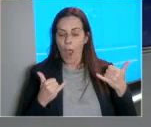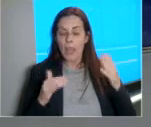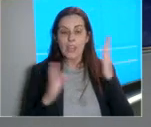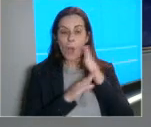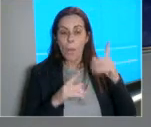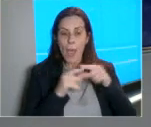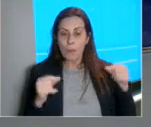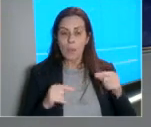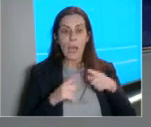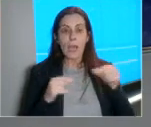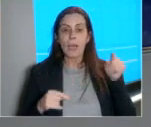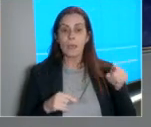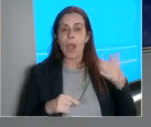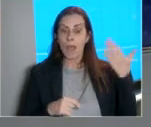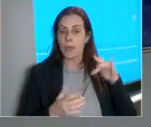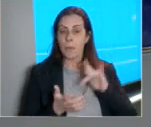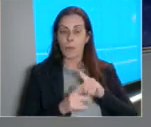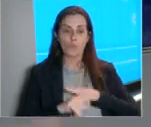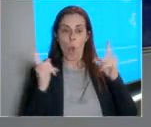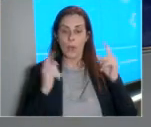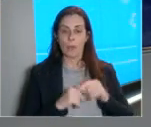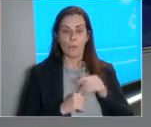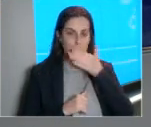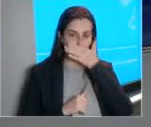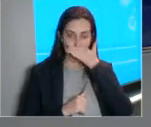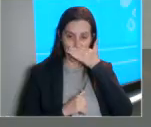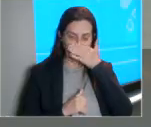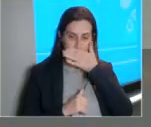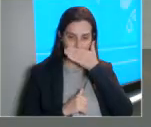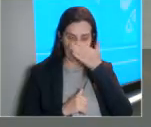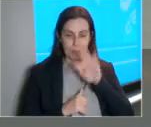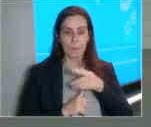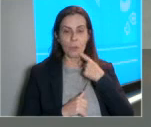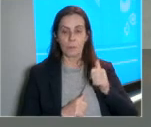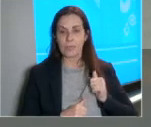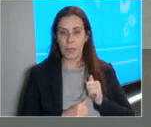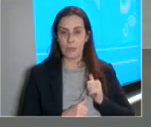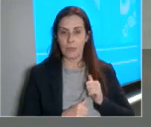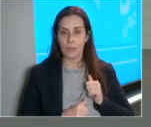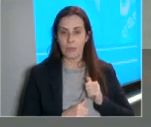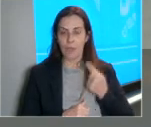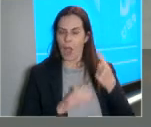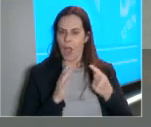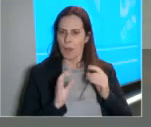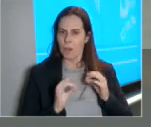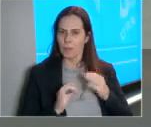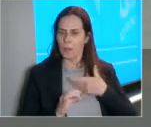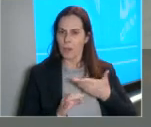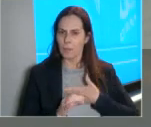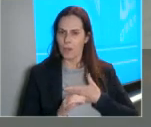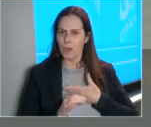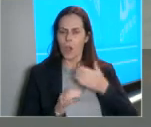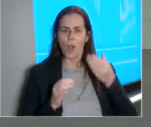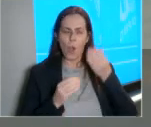תשתיות טרור, רצועת עזה הייתה במקום אחר לגמרי. זה שאני אתן לך לסכם, הנה הודעה דובר צהל. זה אחת הפעמים הבודדות שאנחנו מקבלים